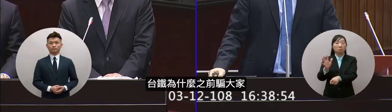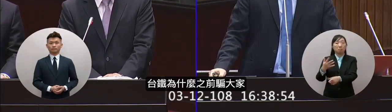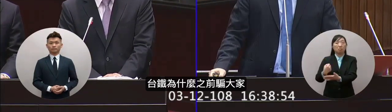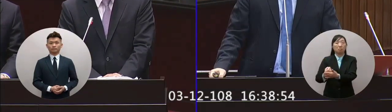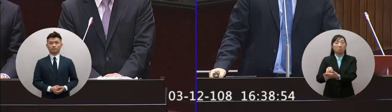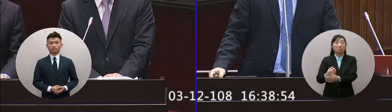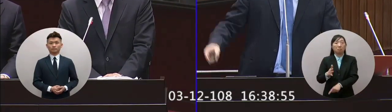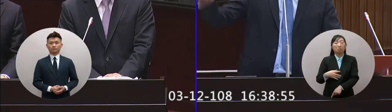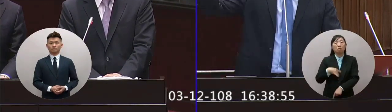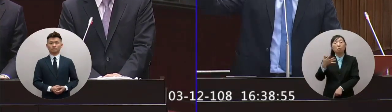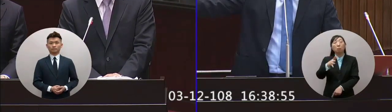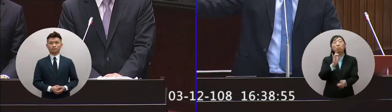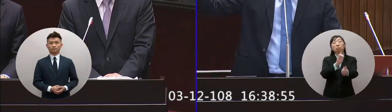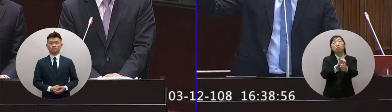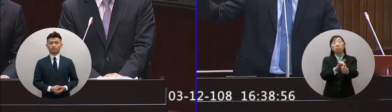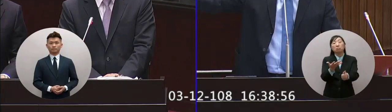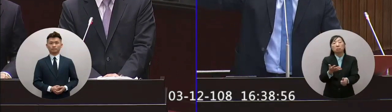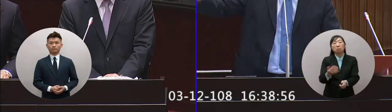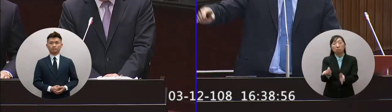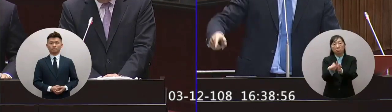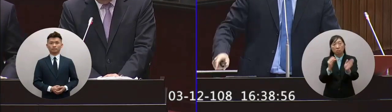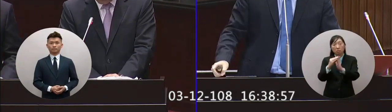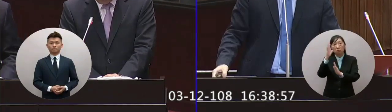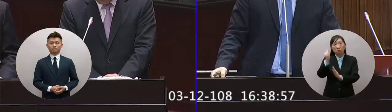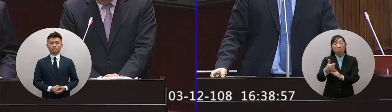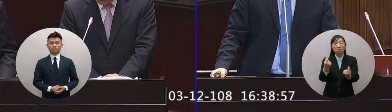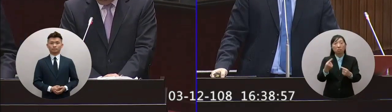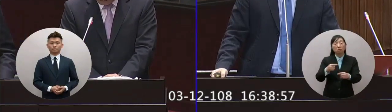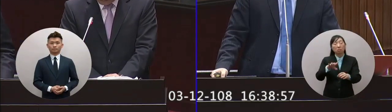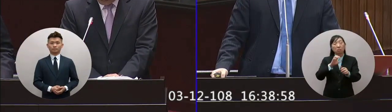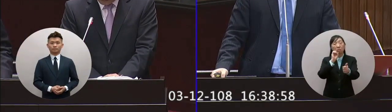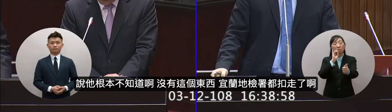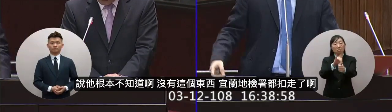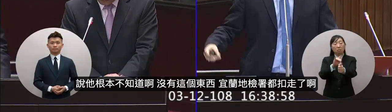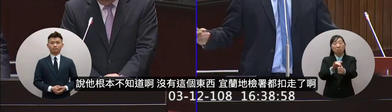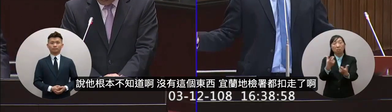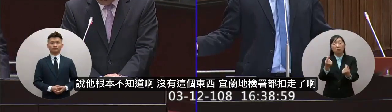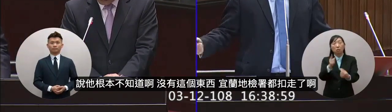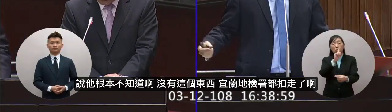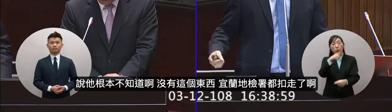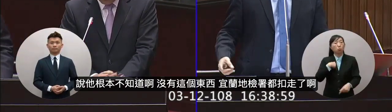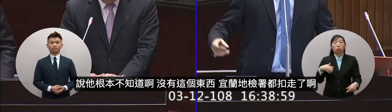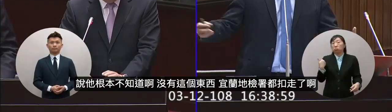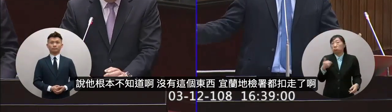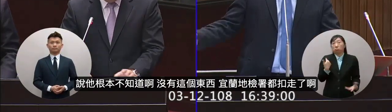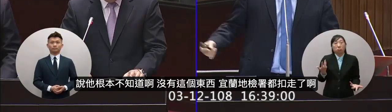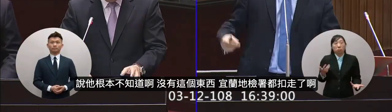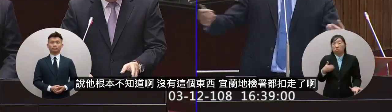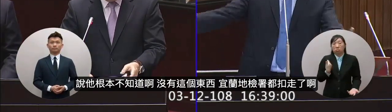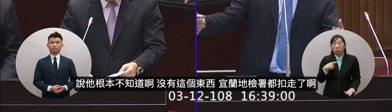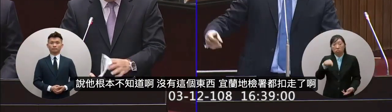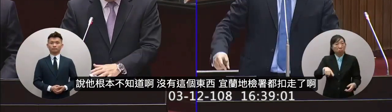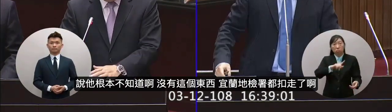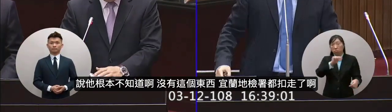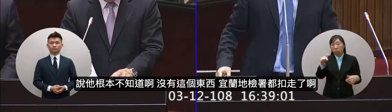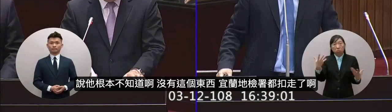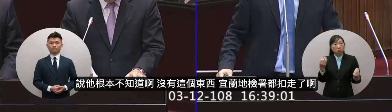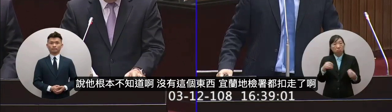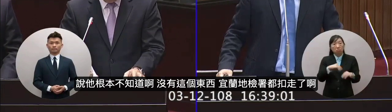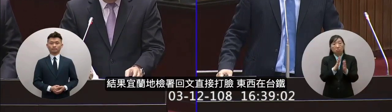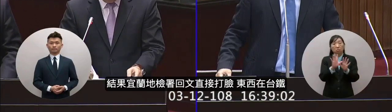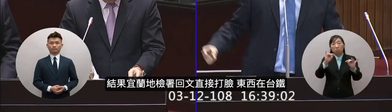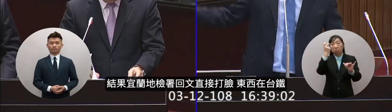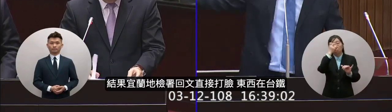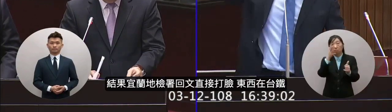家，包括前局长陆杰生也告诉大家说他根本不知道啊，没有这个东西，宜兰地检署都扣